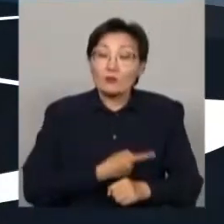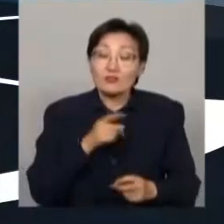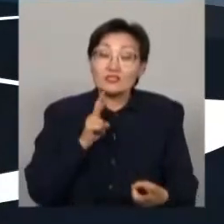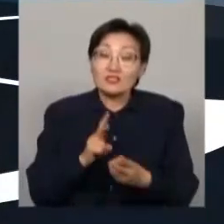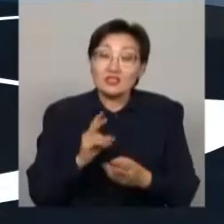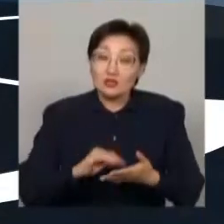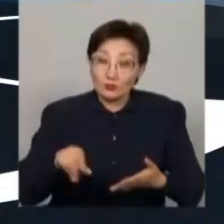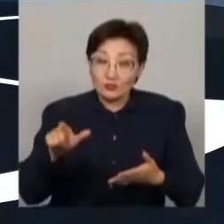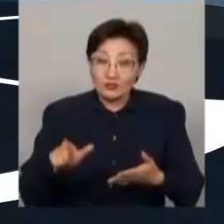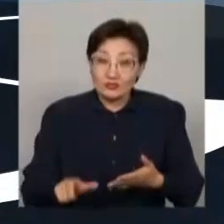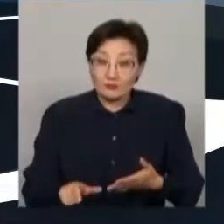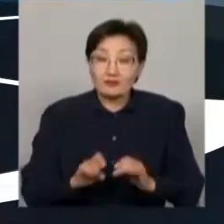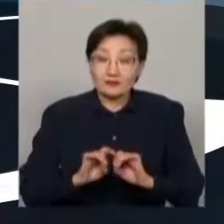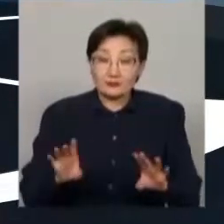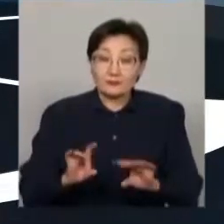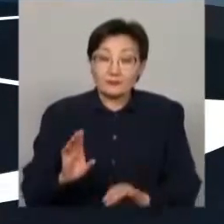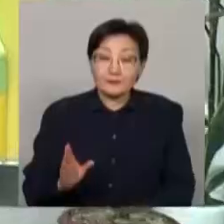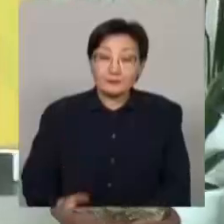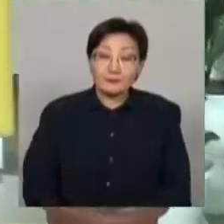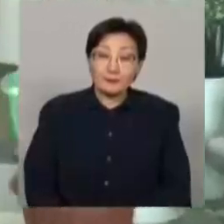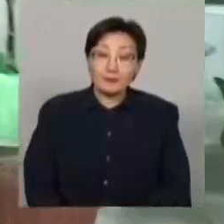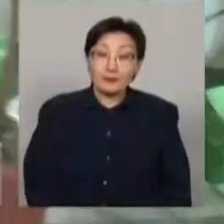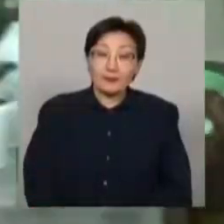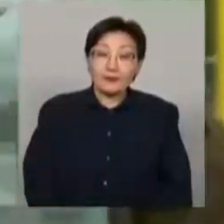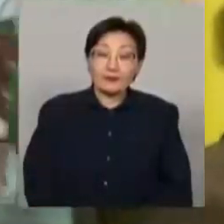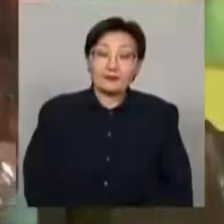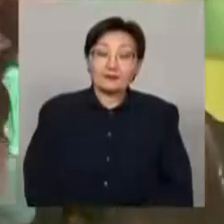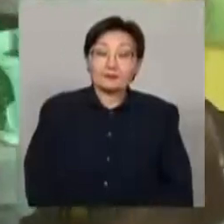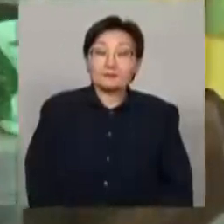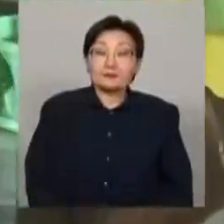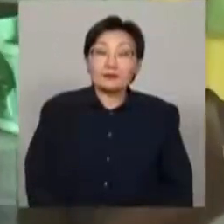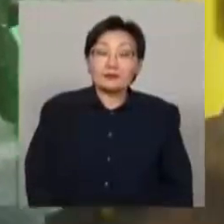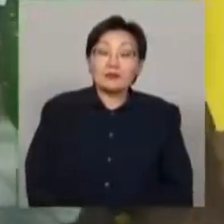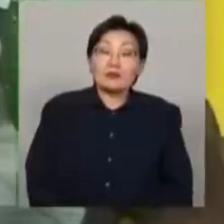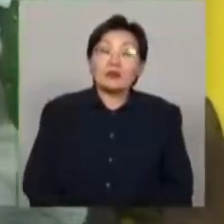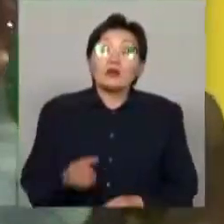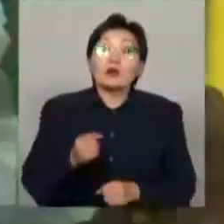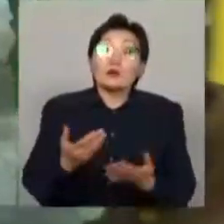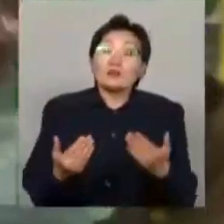встретился наш корреспондент Нургулялина. Ну, его обработал.